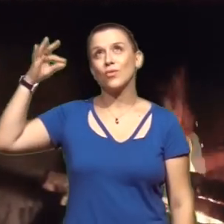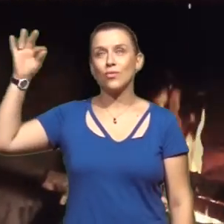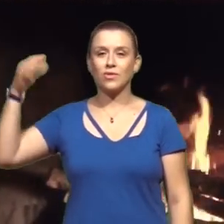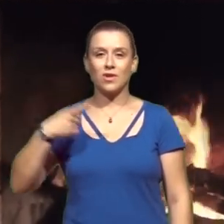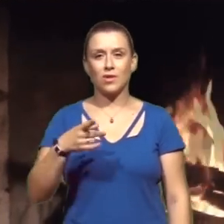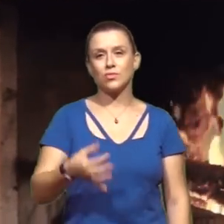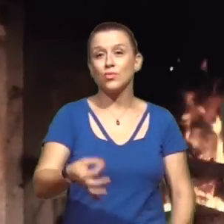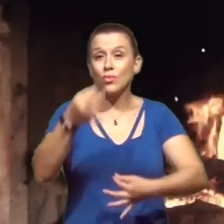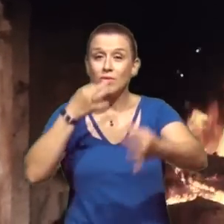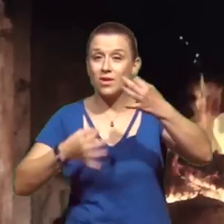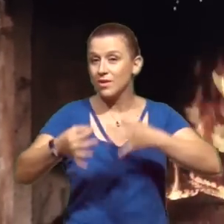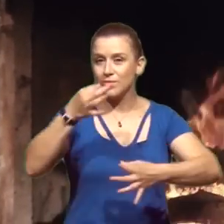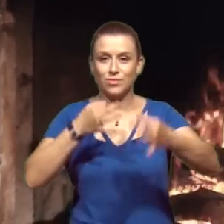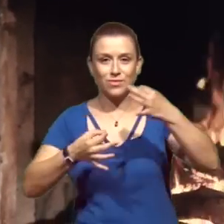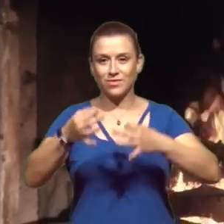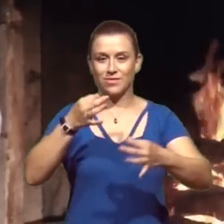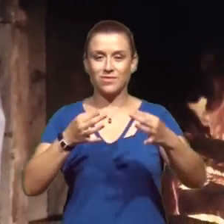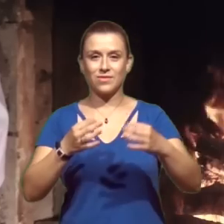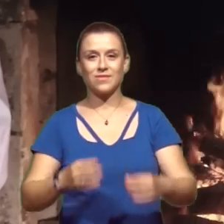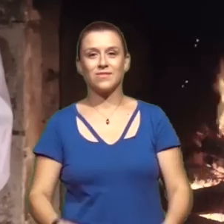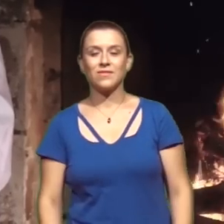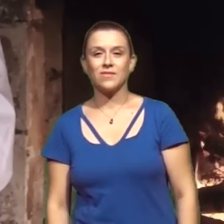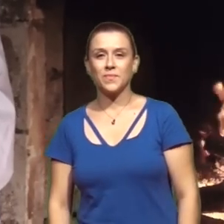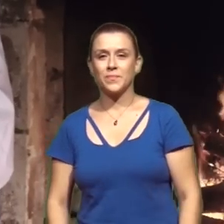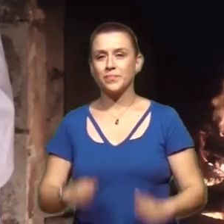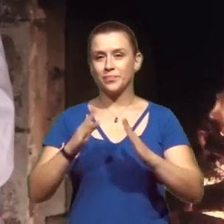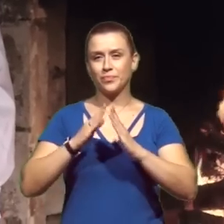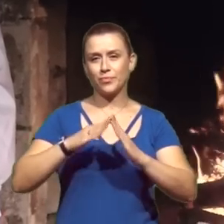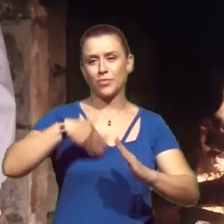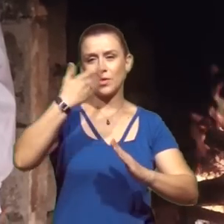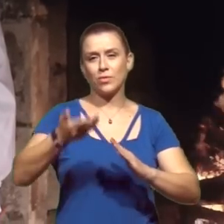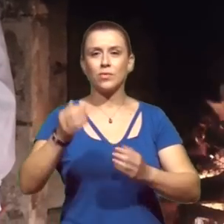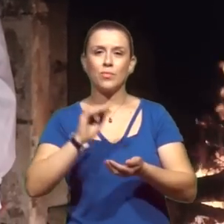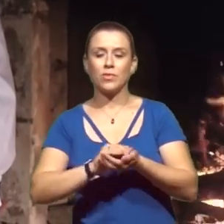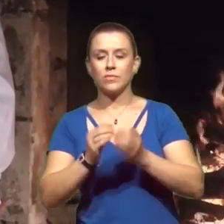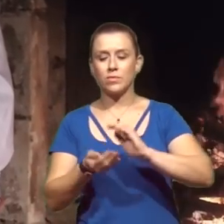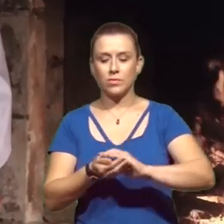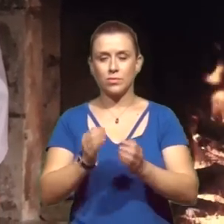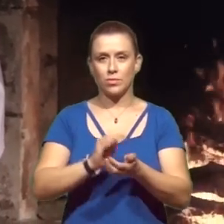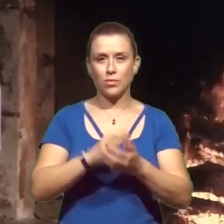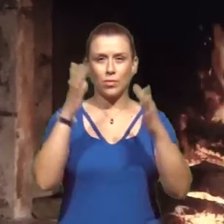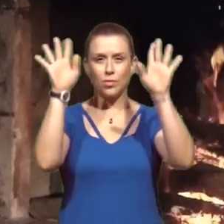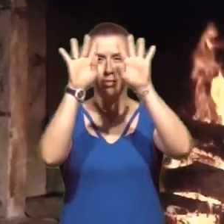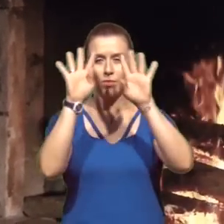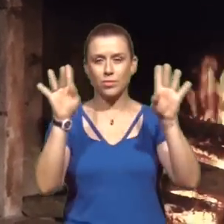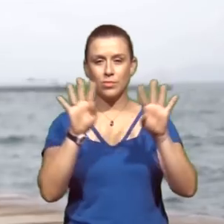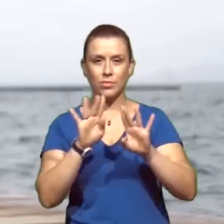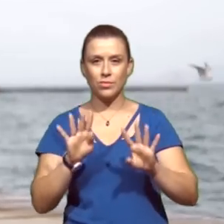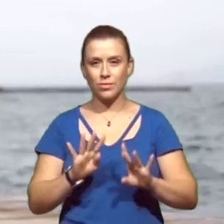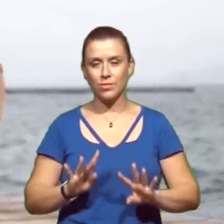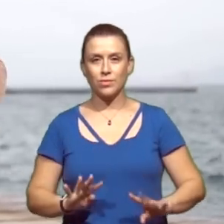Τα όνειρά σου να μου λες και ξαναπέφτει χιόνι.